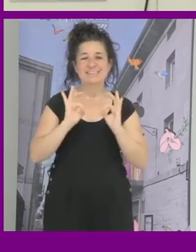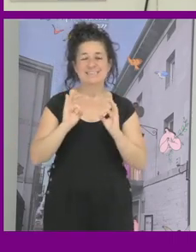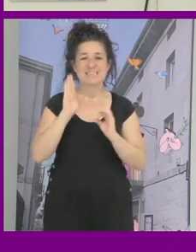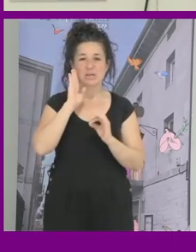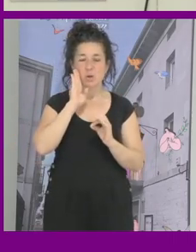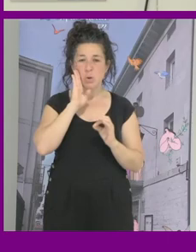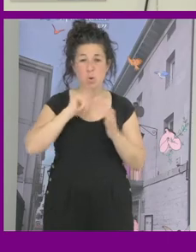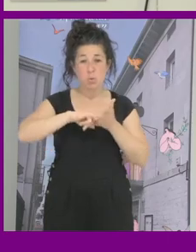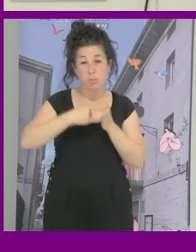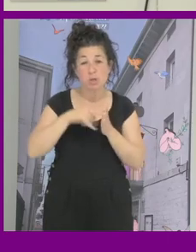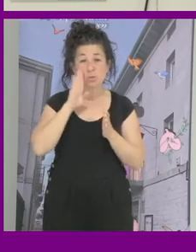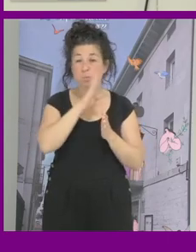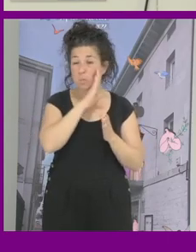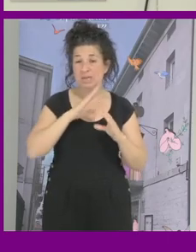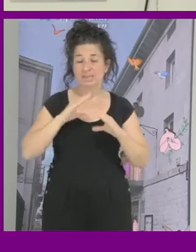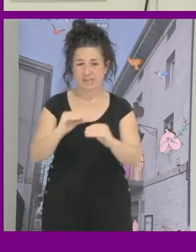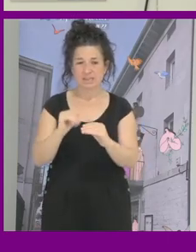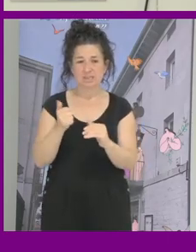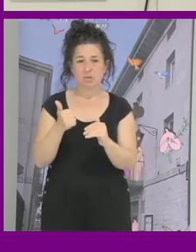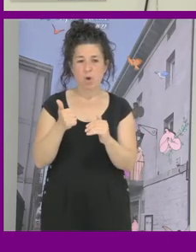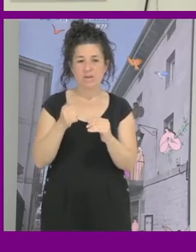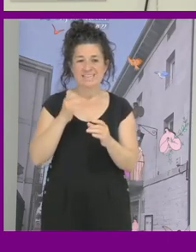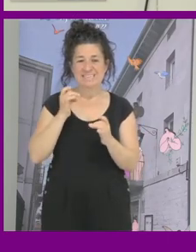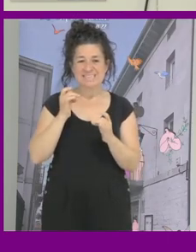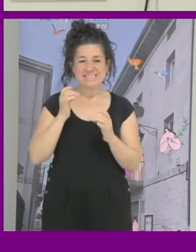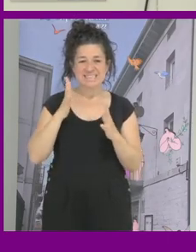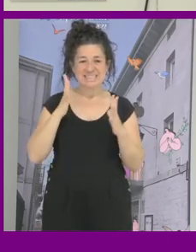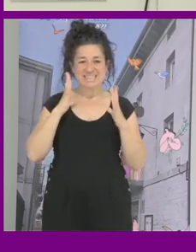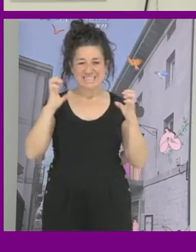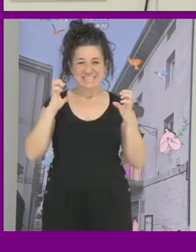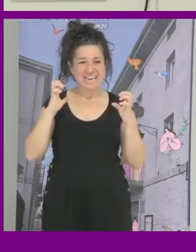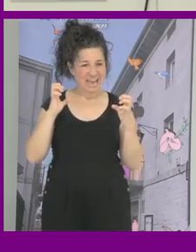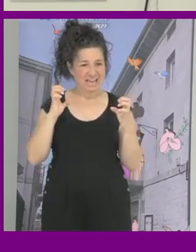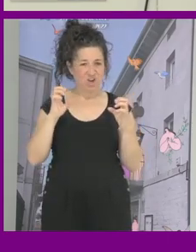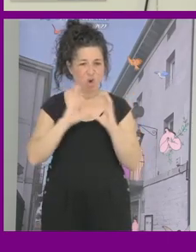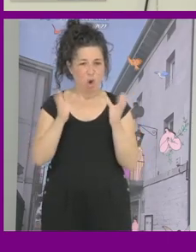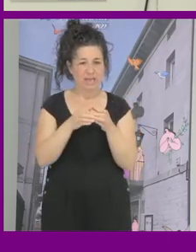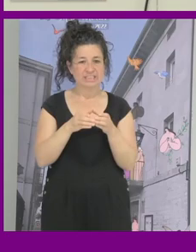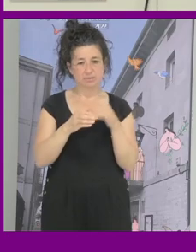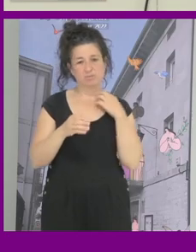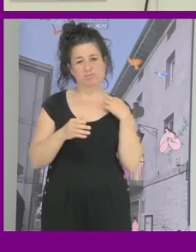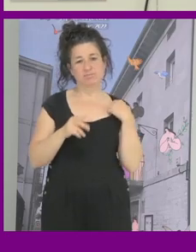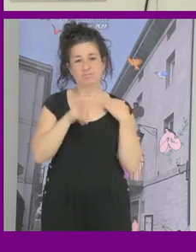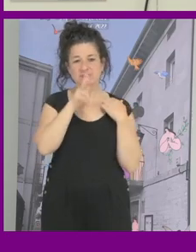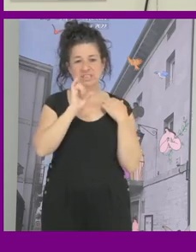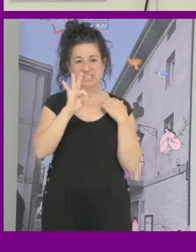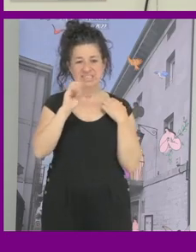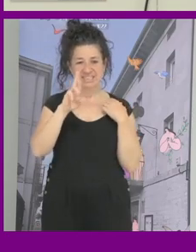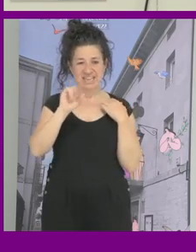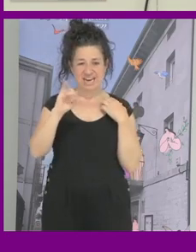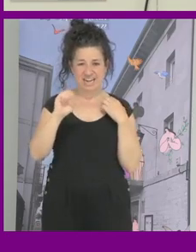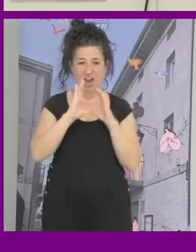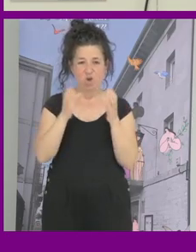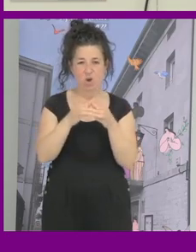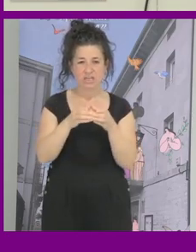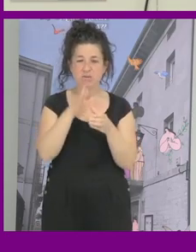proiektu honetan histeria kolektiboak martxan jarri zuten, hain zuzen ere, ba, histeria kolektiboko bikote batek bueno, ba,